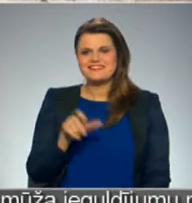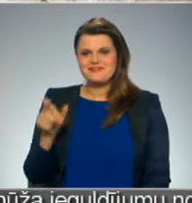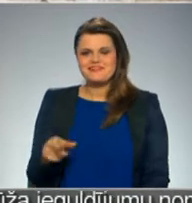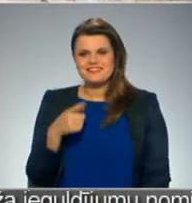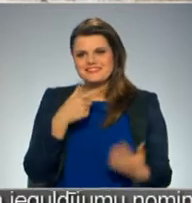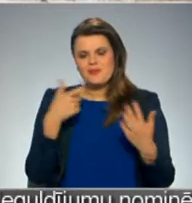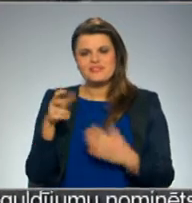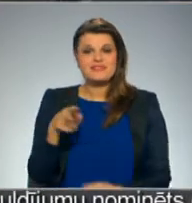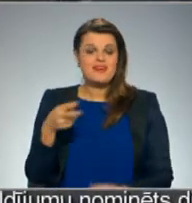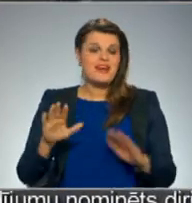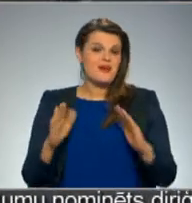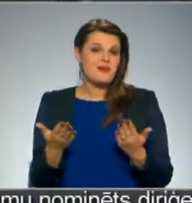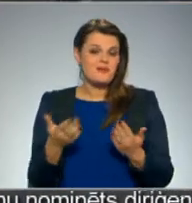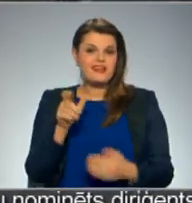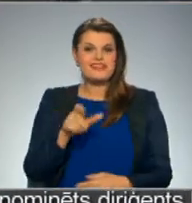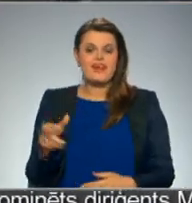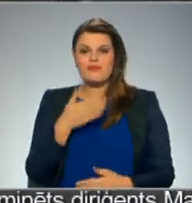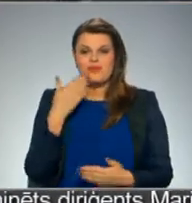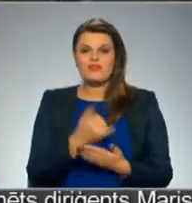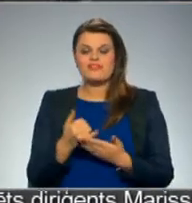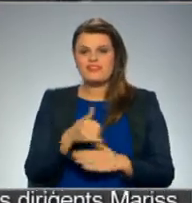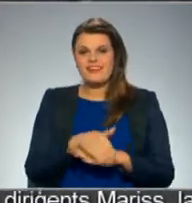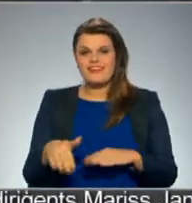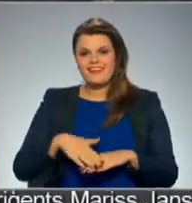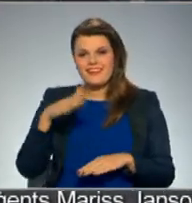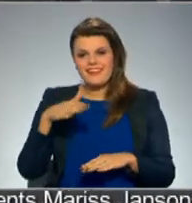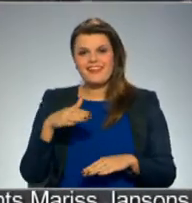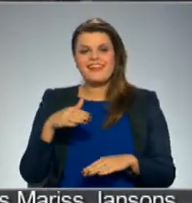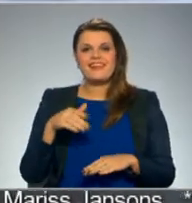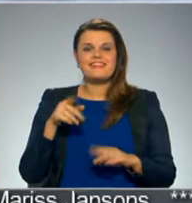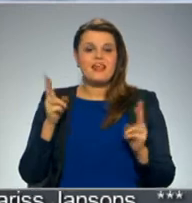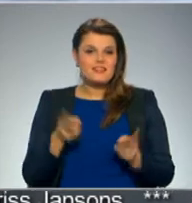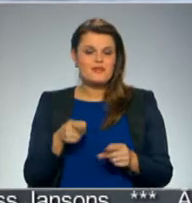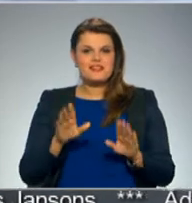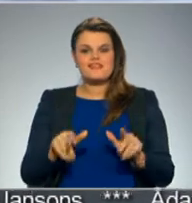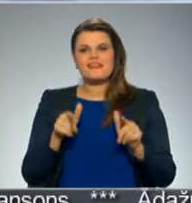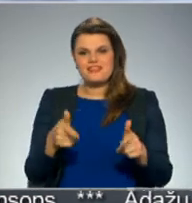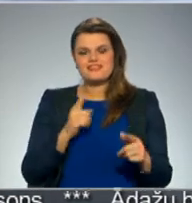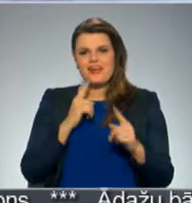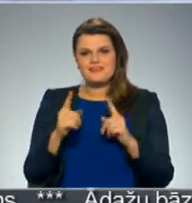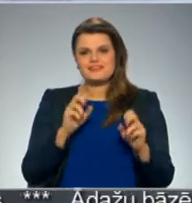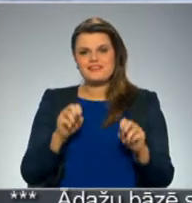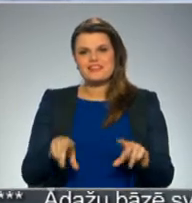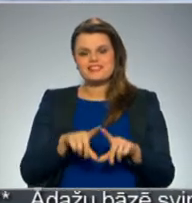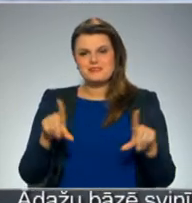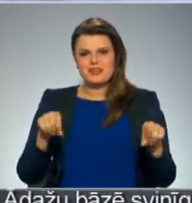eiro. Savukārt, ja gājējiem netīrīto ietvju dēļ rodas traumas, tie var vērsties administratīvajā